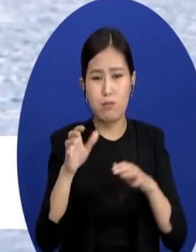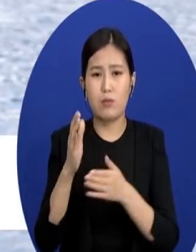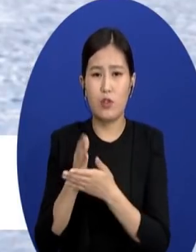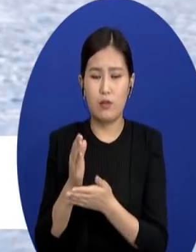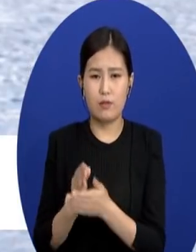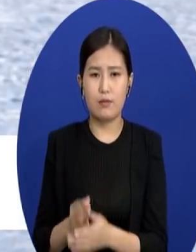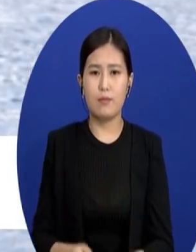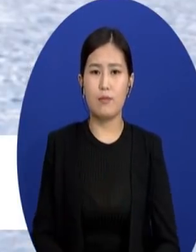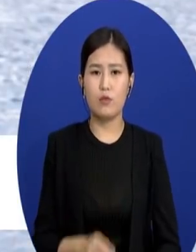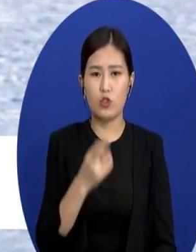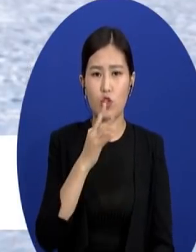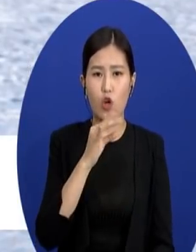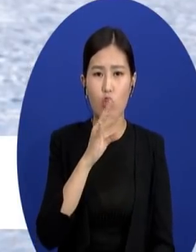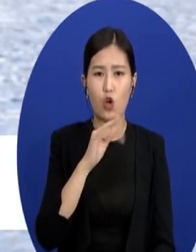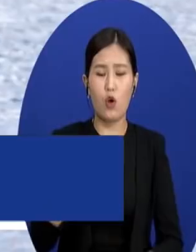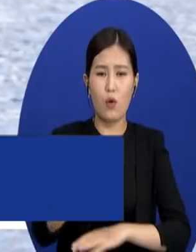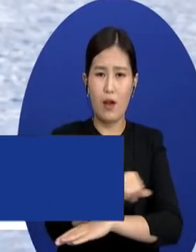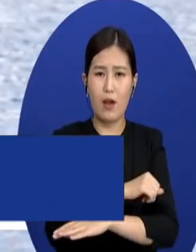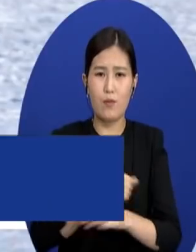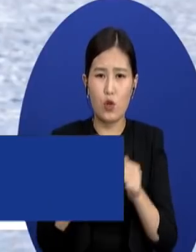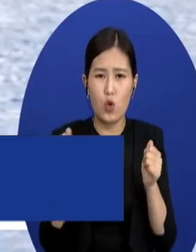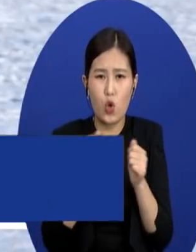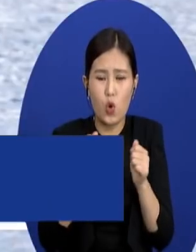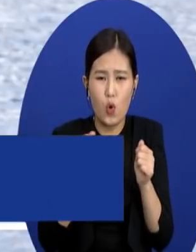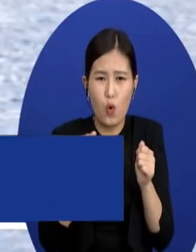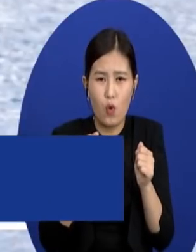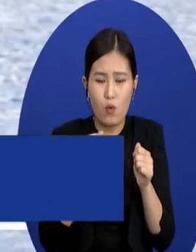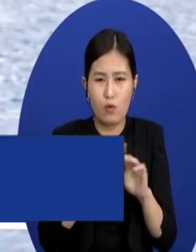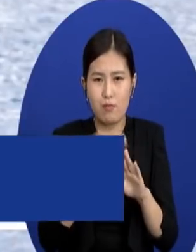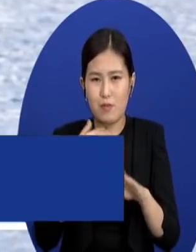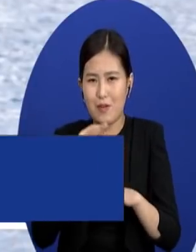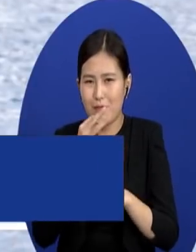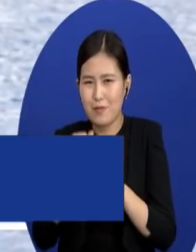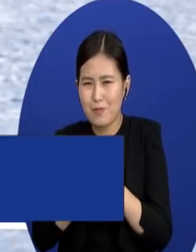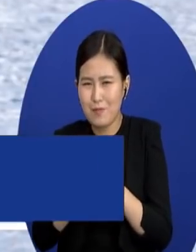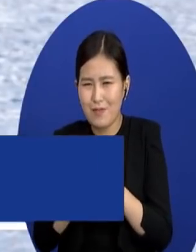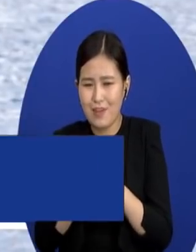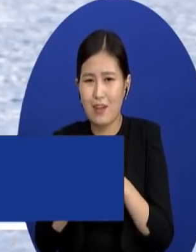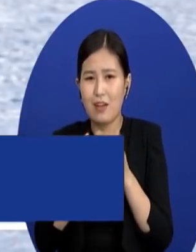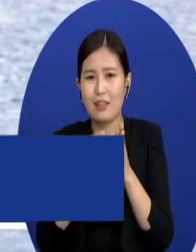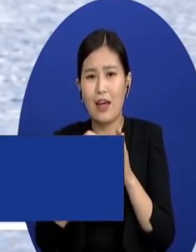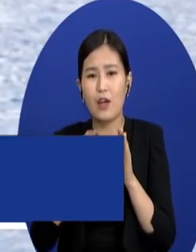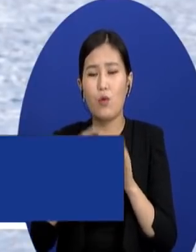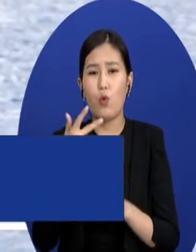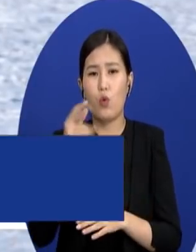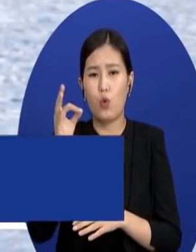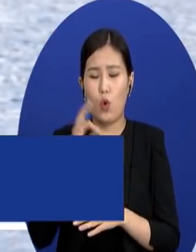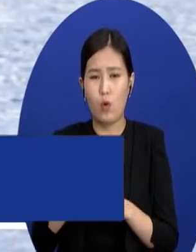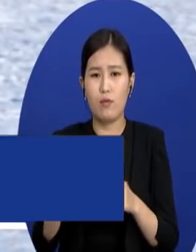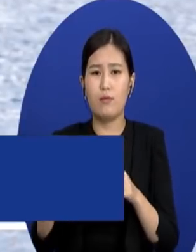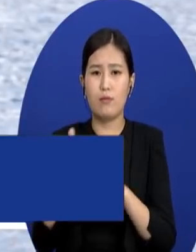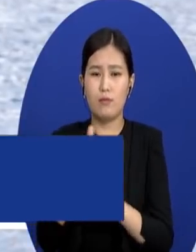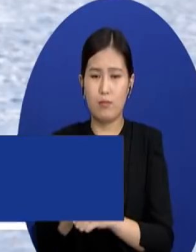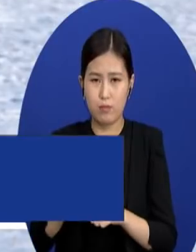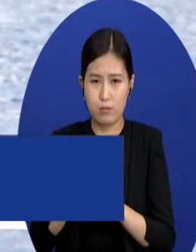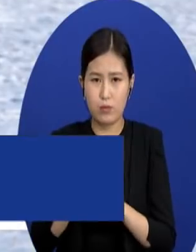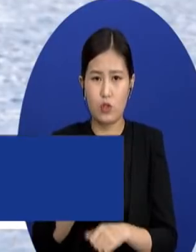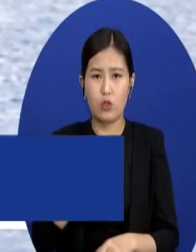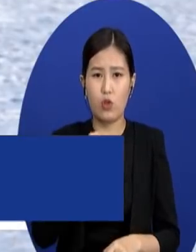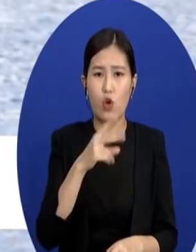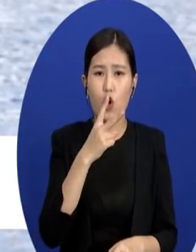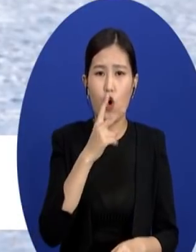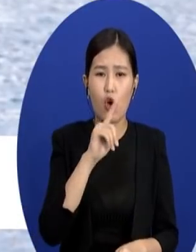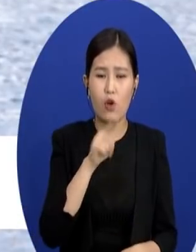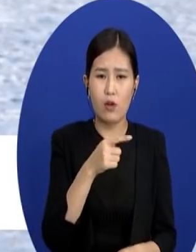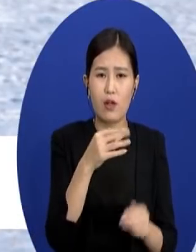Дорногов аймгийн үйлчлэлтийн бэлтгэл ажлыг бол 80.3% өнөөдрийн байдлаар хангаад байна. За энэ жил Дорногов аймгийн хэмжээнд 2.8 сая толгой